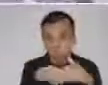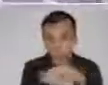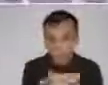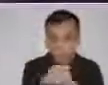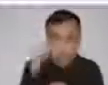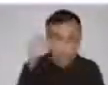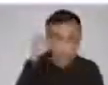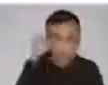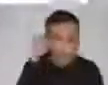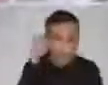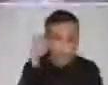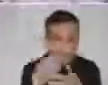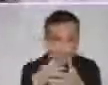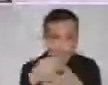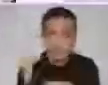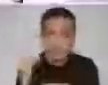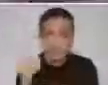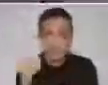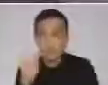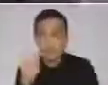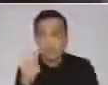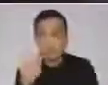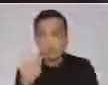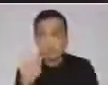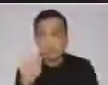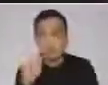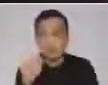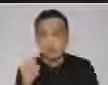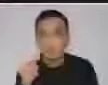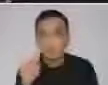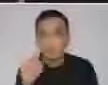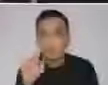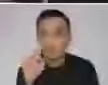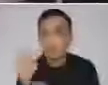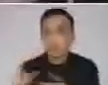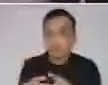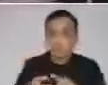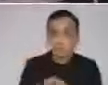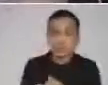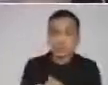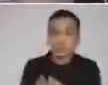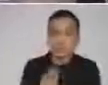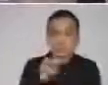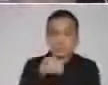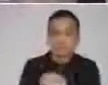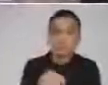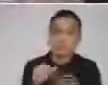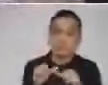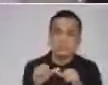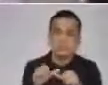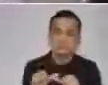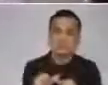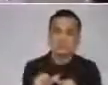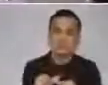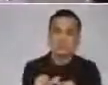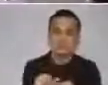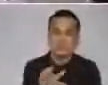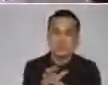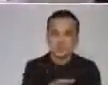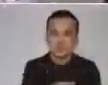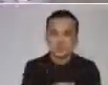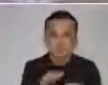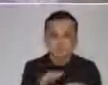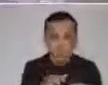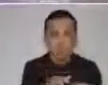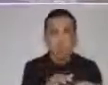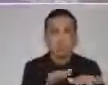biyahe. Dito naman tayo ngayon sa may southern part ng EDSA, dito po sa Pasay. Right now, ito po yung southbound dito sa may tramo going